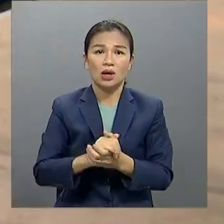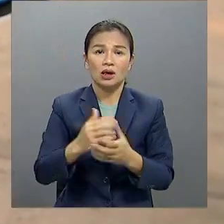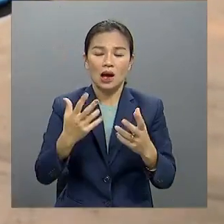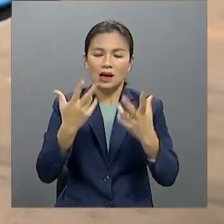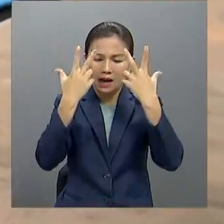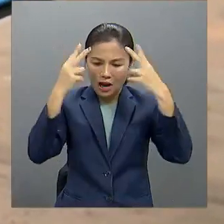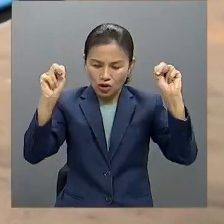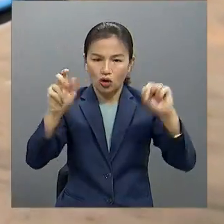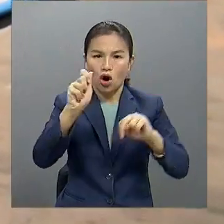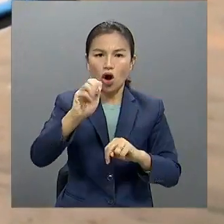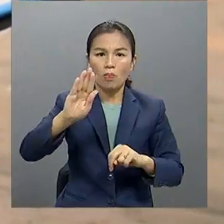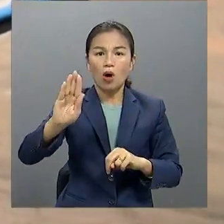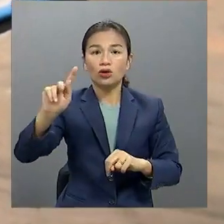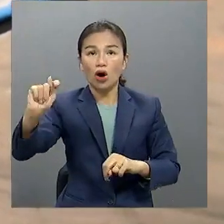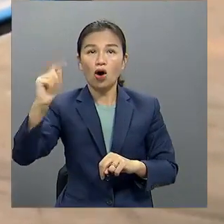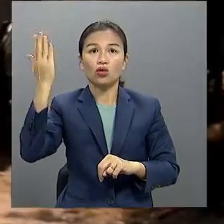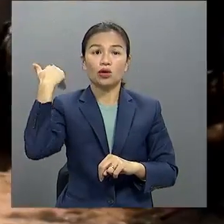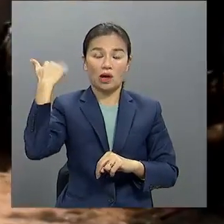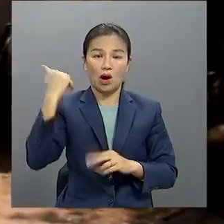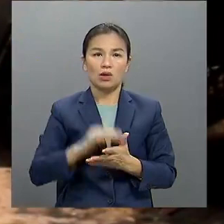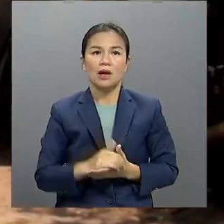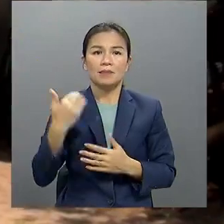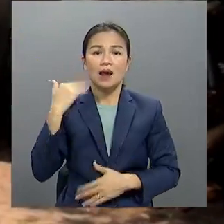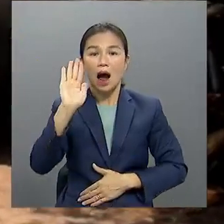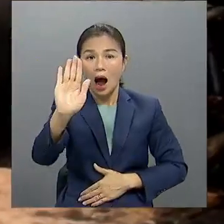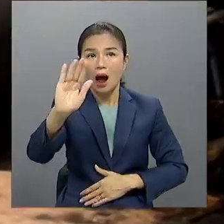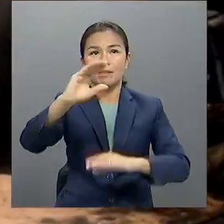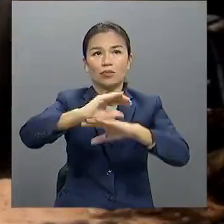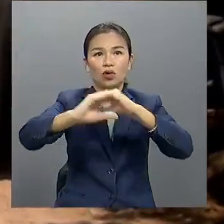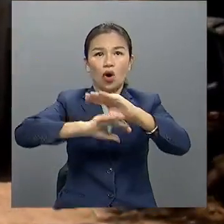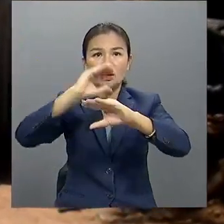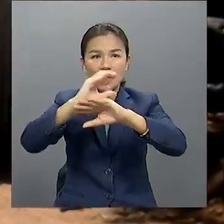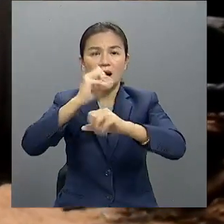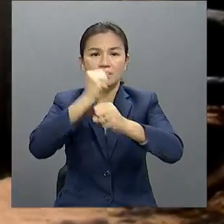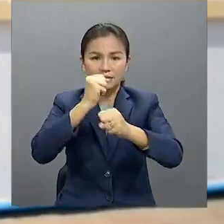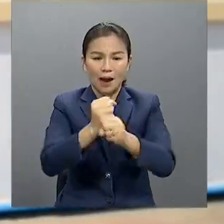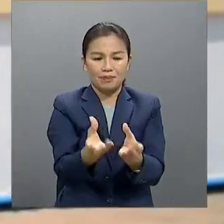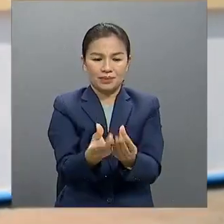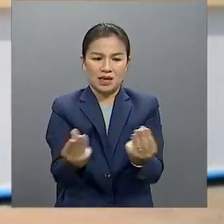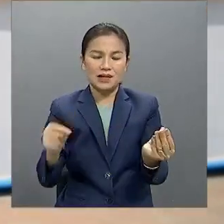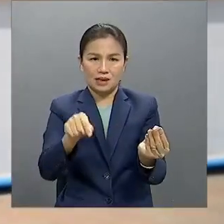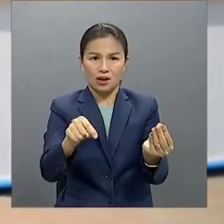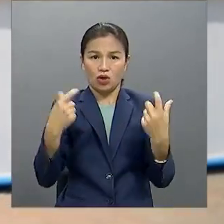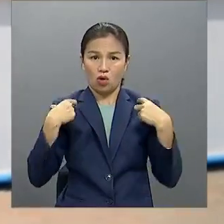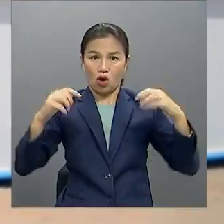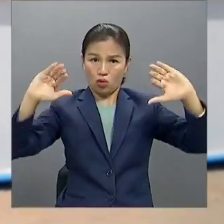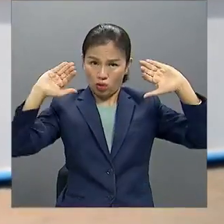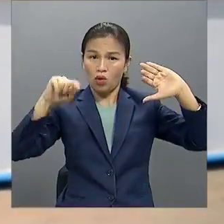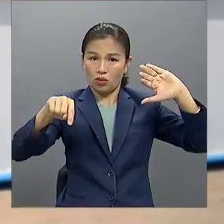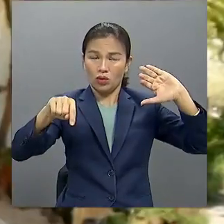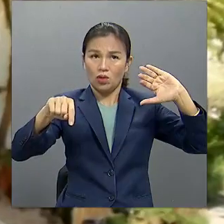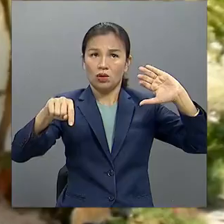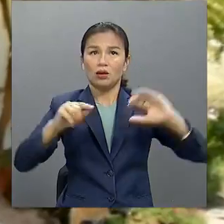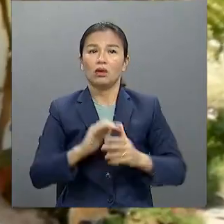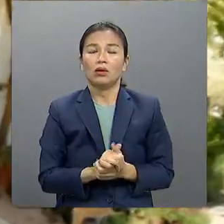านะทีนี้ตอนนั้นเขาก็มีการห้ามก่อสร้างหรือต่อเติมที่พระราชพัสดุก็รู้ๆกันอยู่ว่าเป็นที่หลวงว่าอย่างนั้นเถอะนะคะ